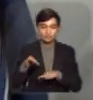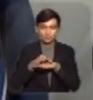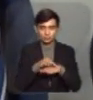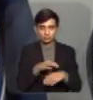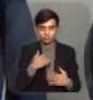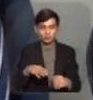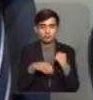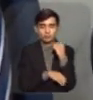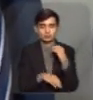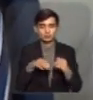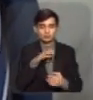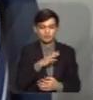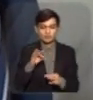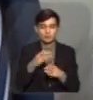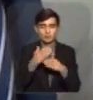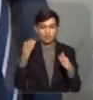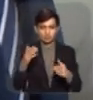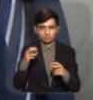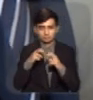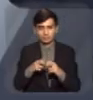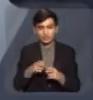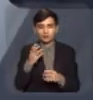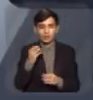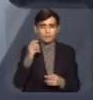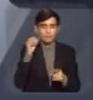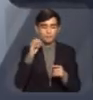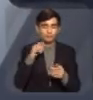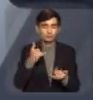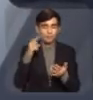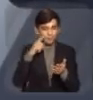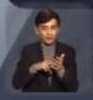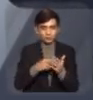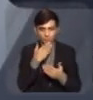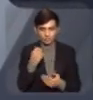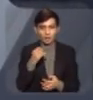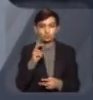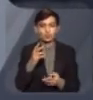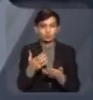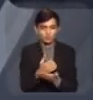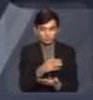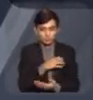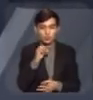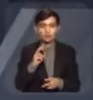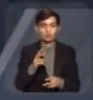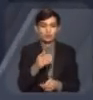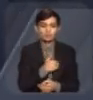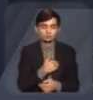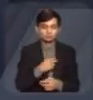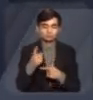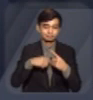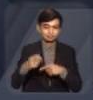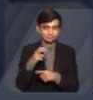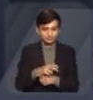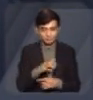акт. Больше практически пока не планируется. Тех, кого мы нашли, те, кто изъявил желание вернуться, в том числе